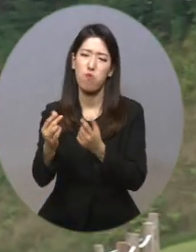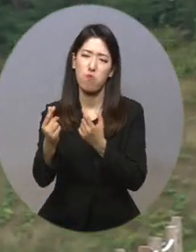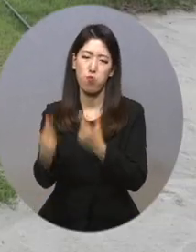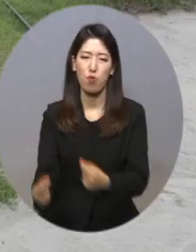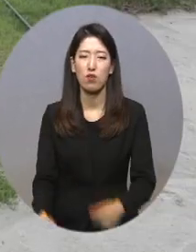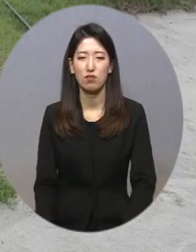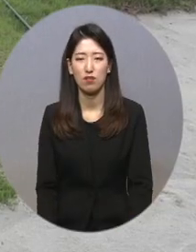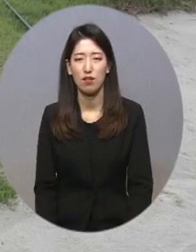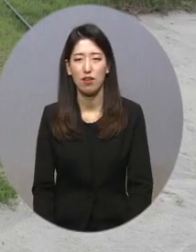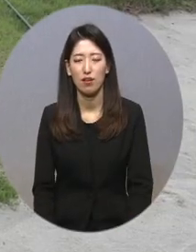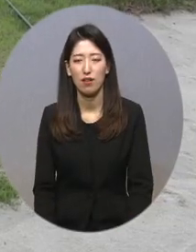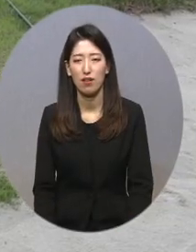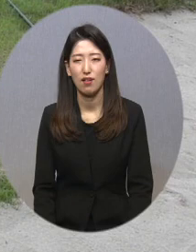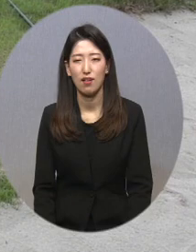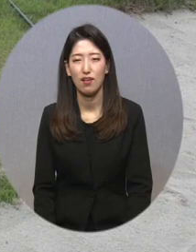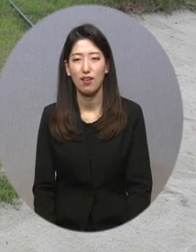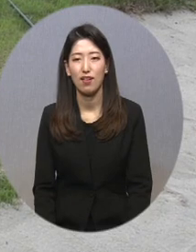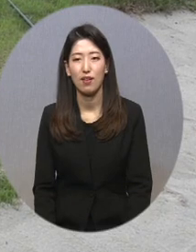지금.